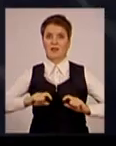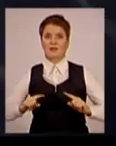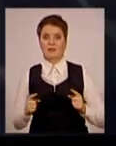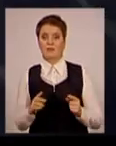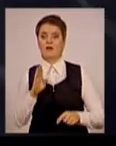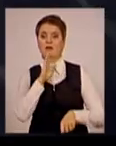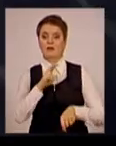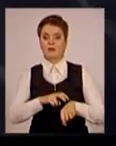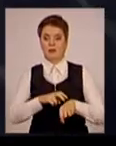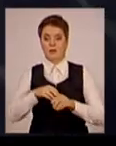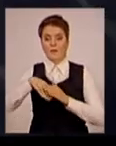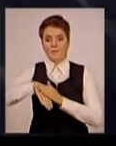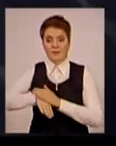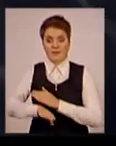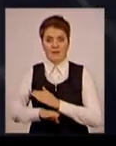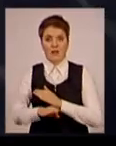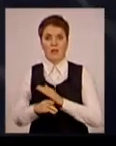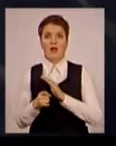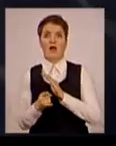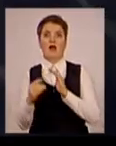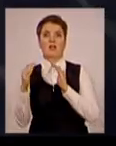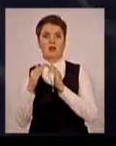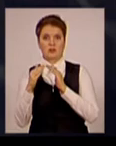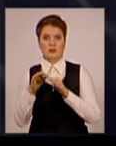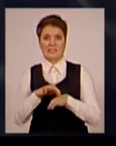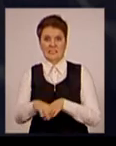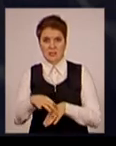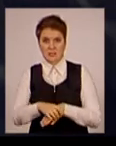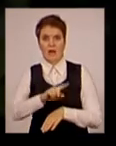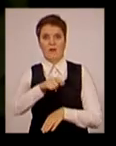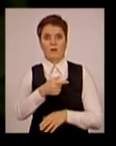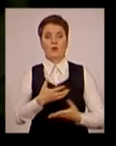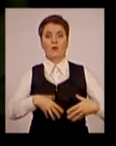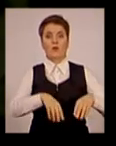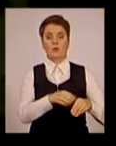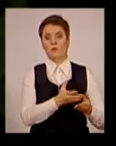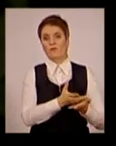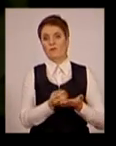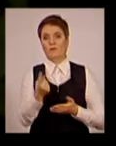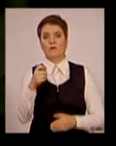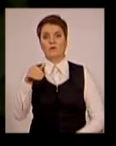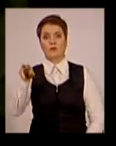підвалі гаража на Київщині, знущалися з неї і вимагали від родичів викуп 100 тисяч доларів.